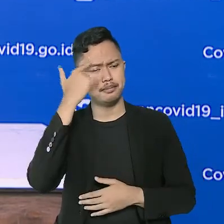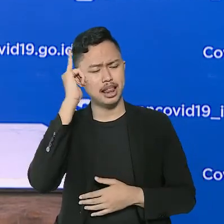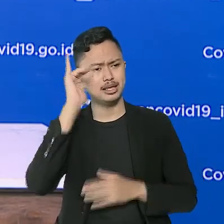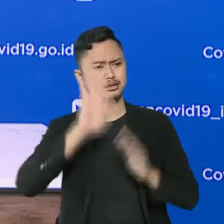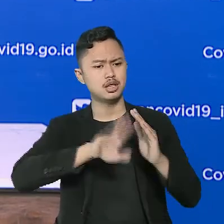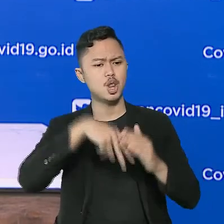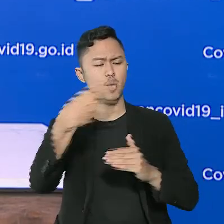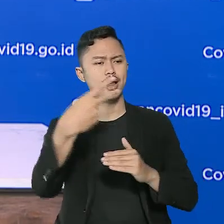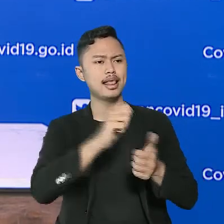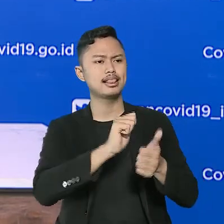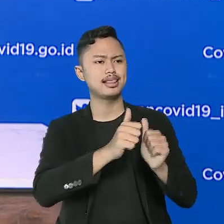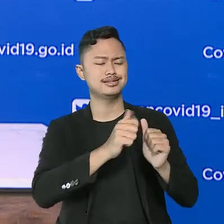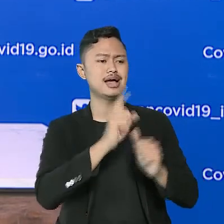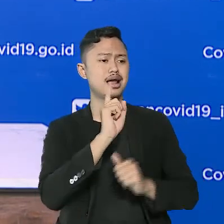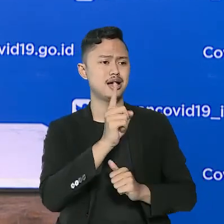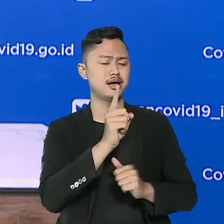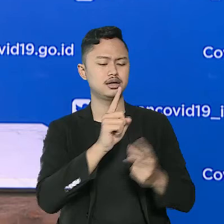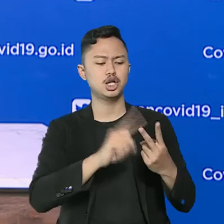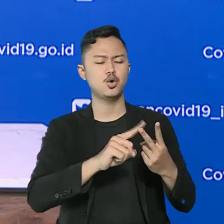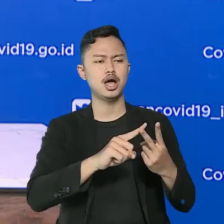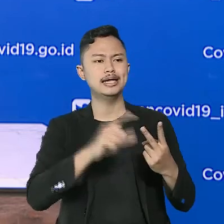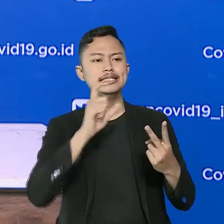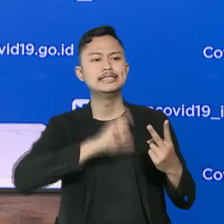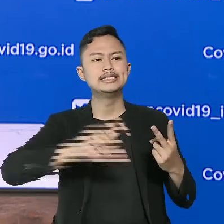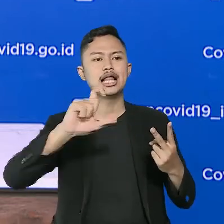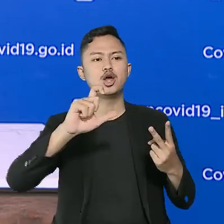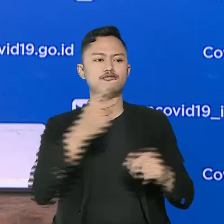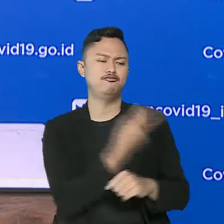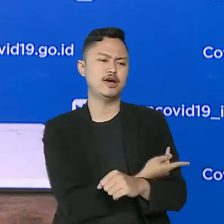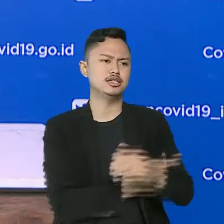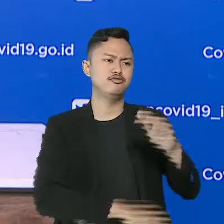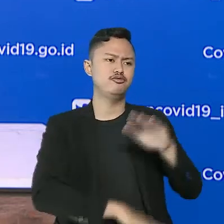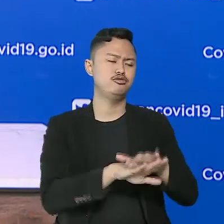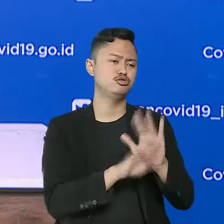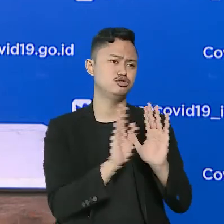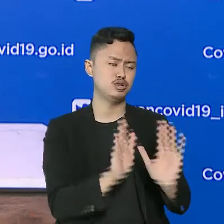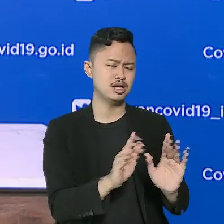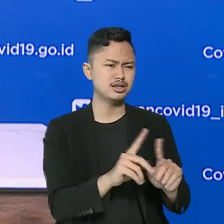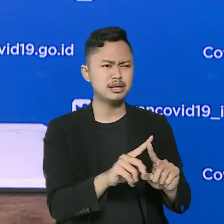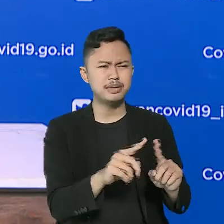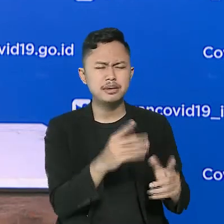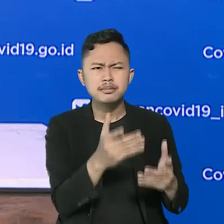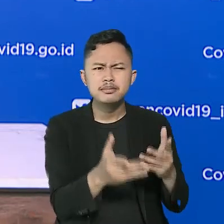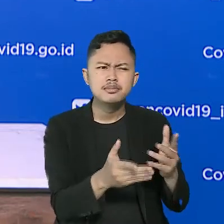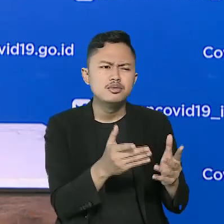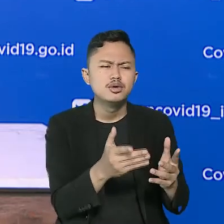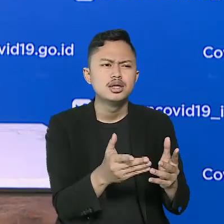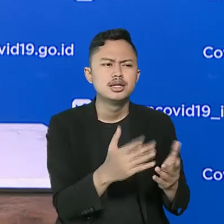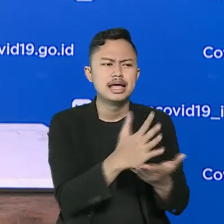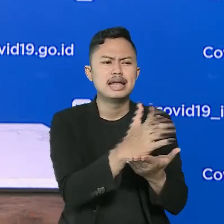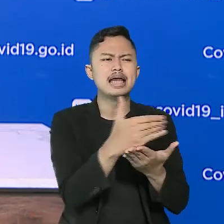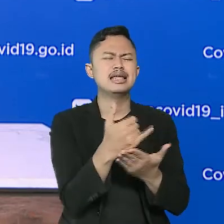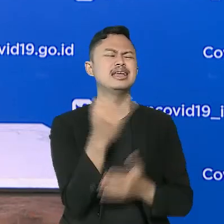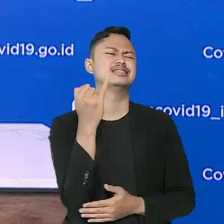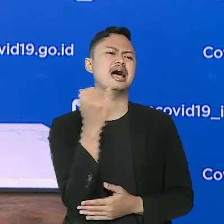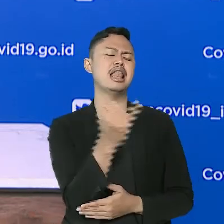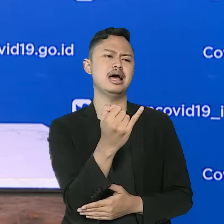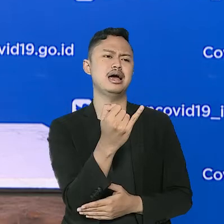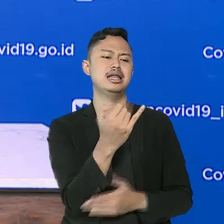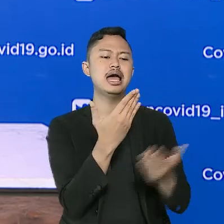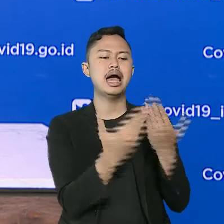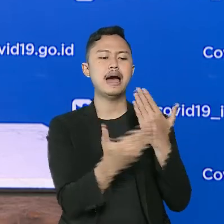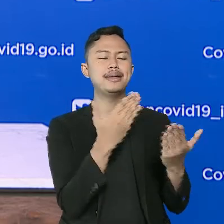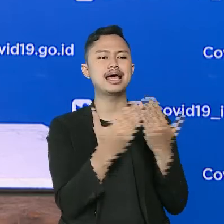antigen? Bagaimana dengan calon penumpang yang sudah lengkap vaksinasinya, namun terjadi kesalahan input data sehingga yang terekam